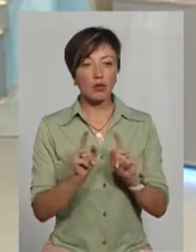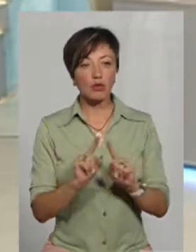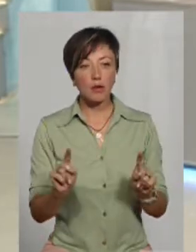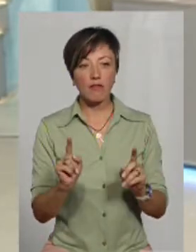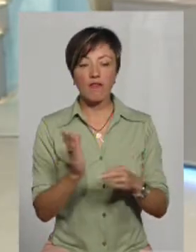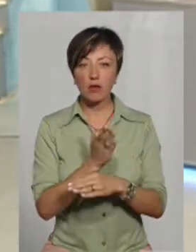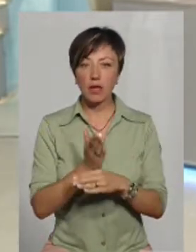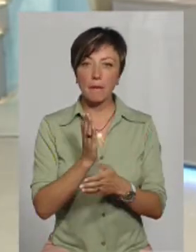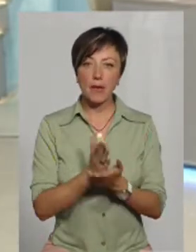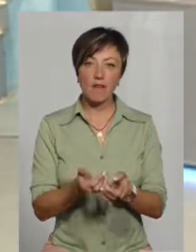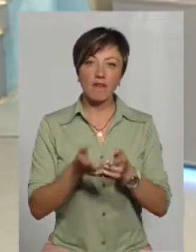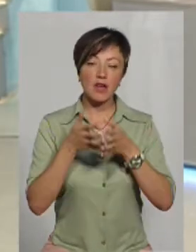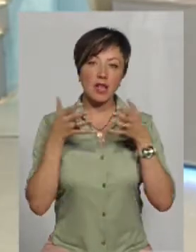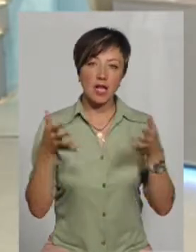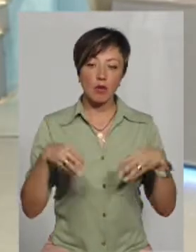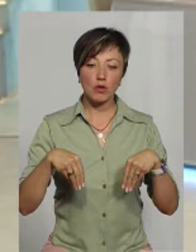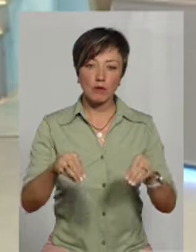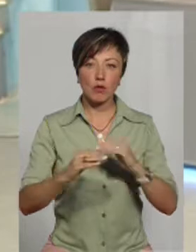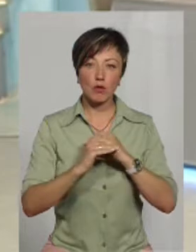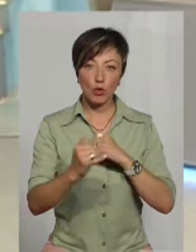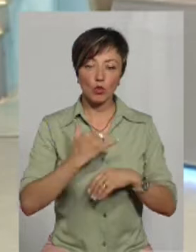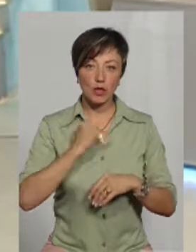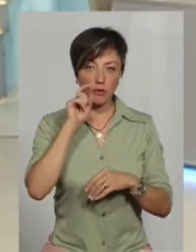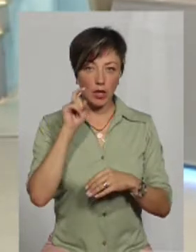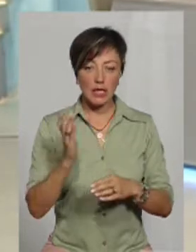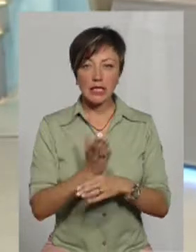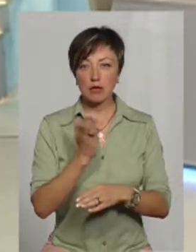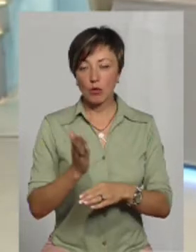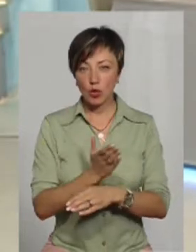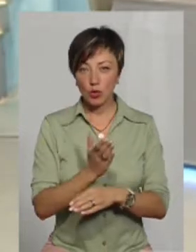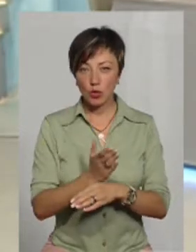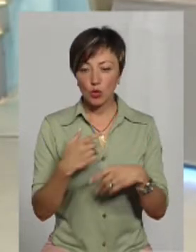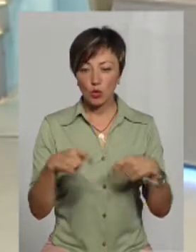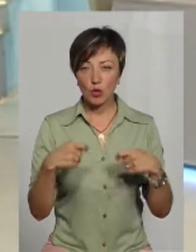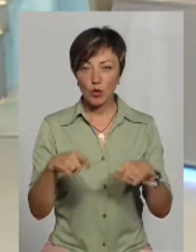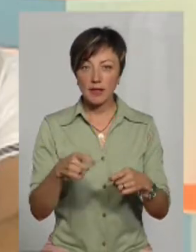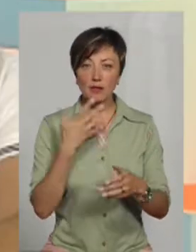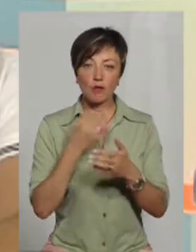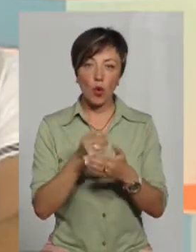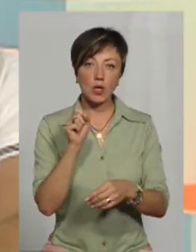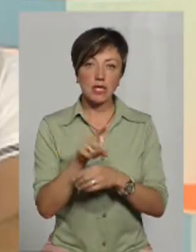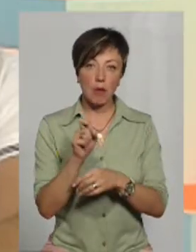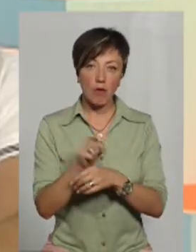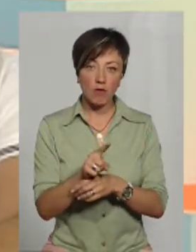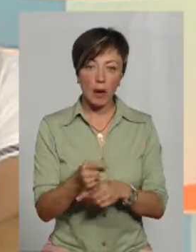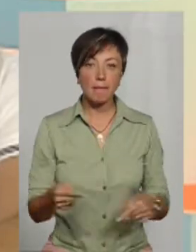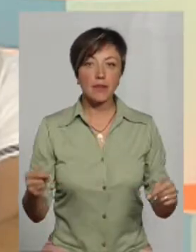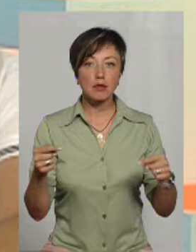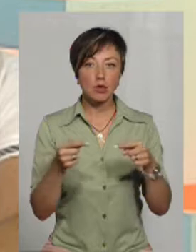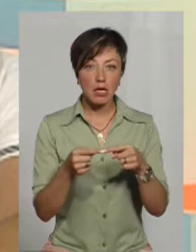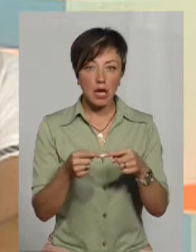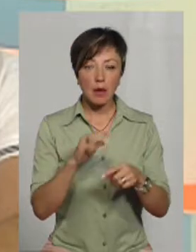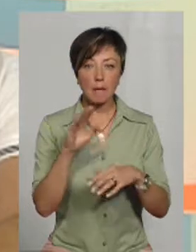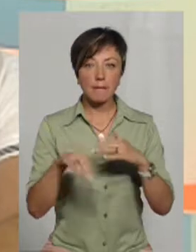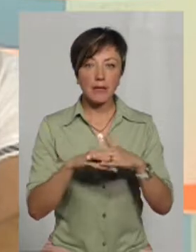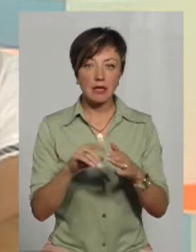Особливо ті виробники, які мають великі посівні площі у нас в Україні і експортують продукцію під свого замовника, безпосередньо